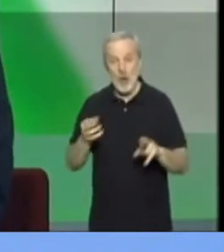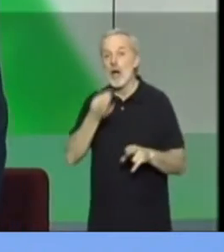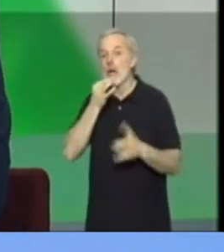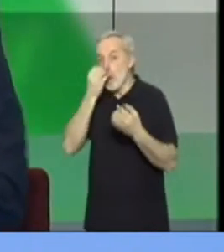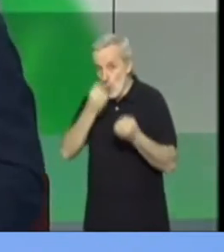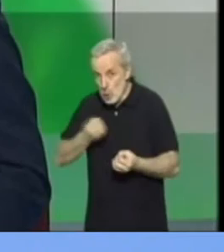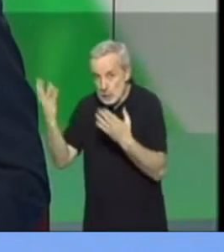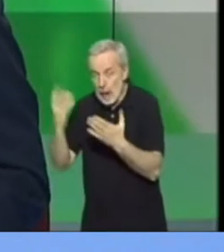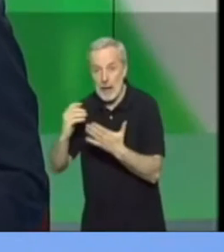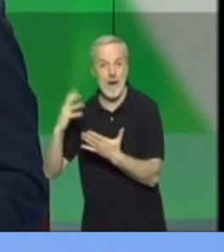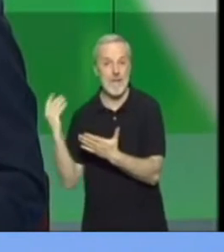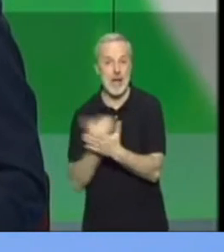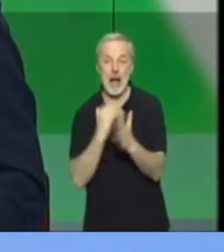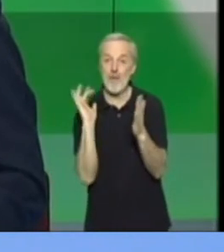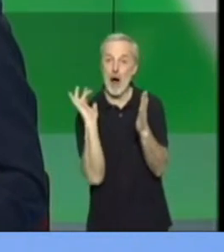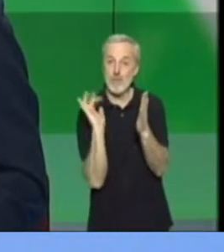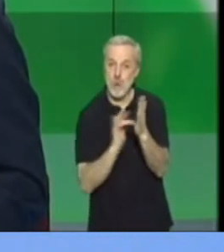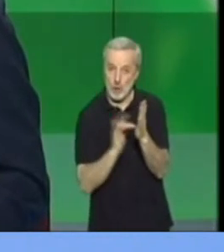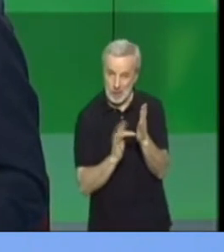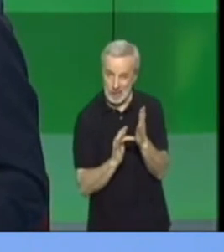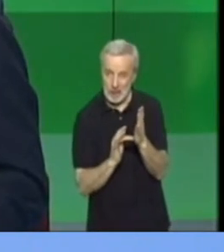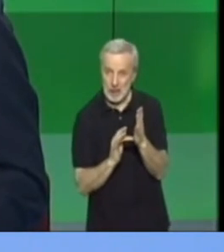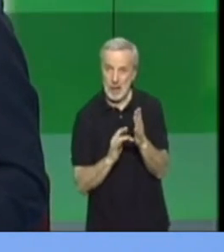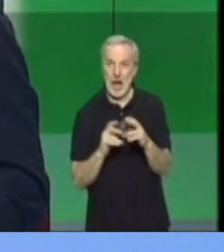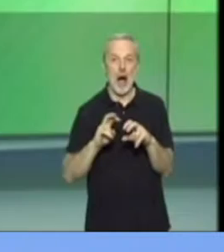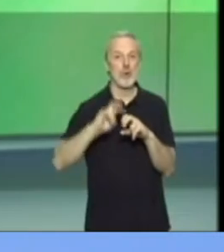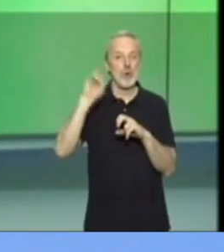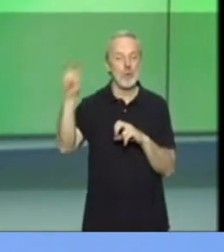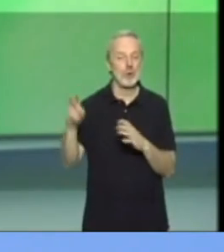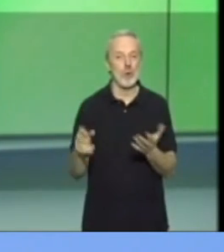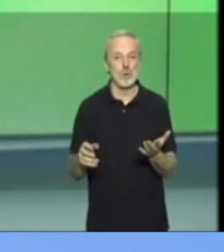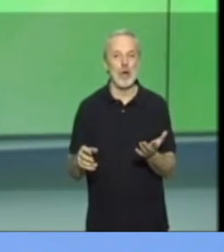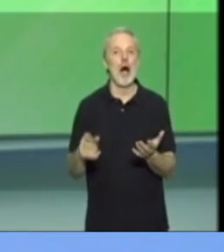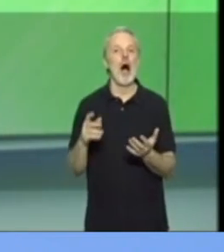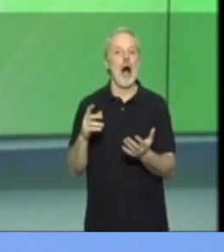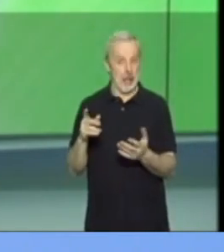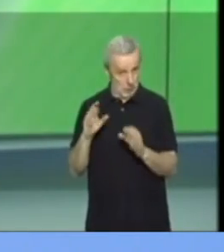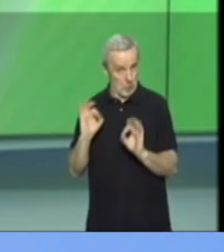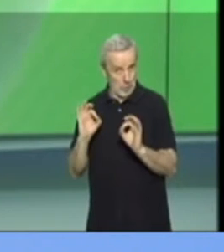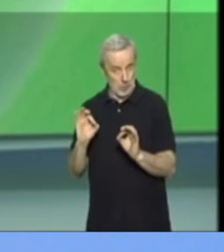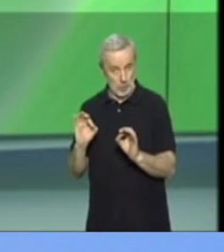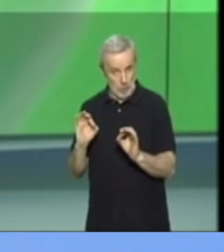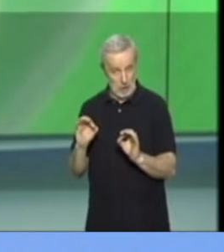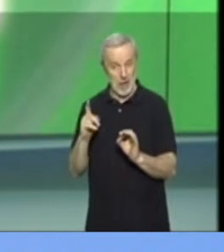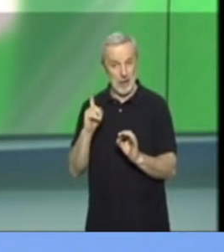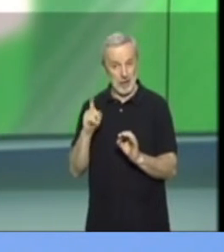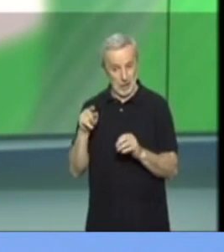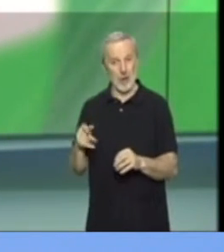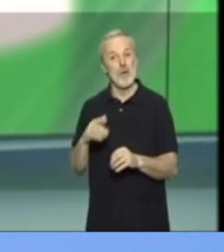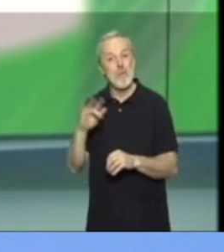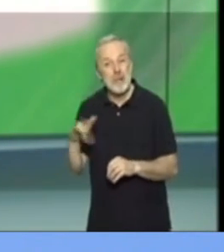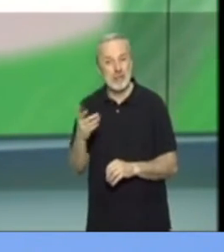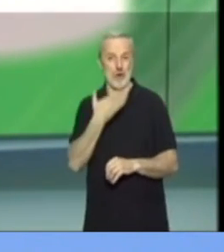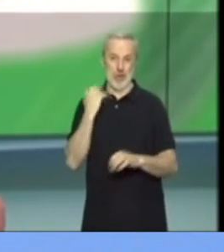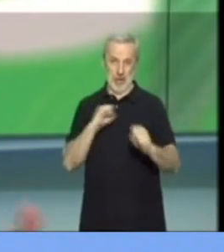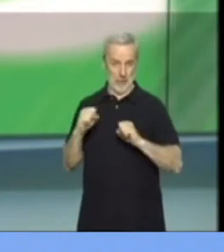pro českou cyklistiku, ale pro konkrétní závodníky, jak je důležité to, že mají i takovýhle silný domácí závod? Velmi důležité, protože těch